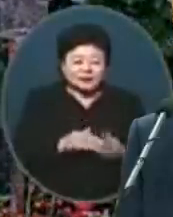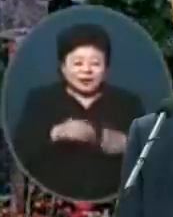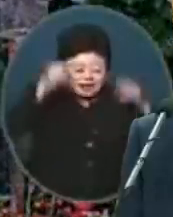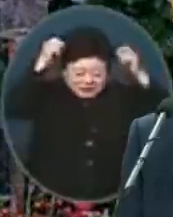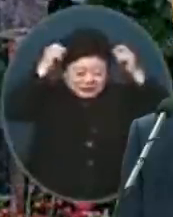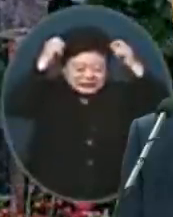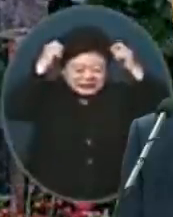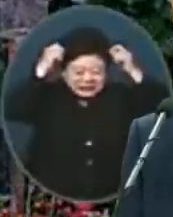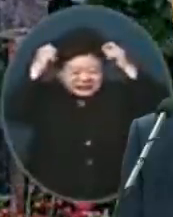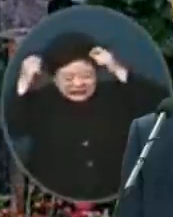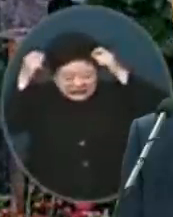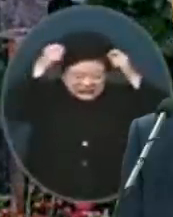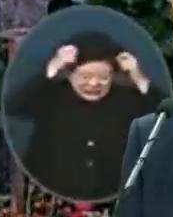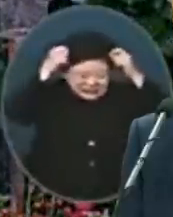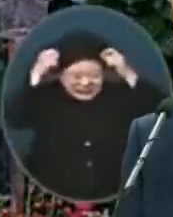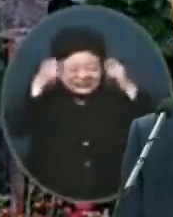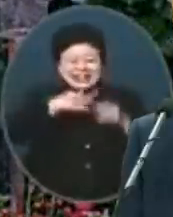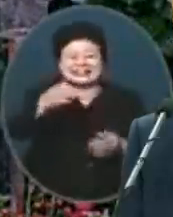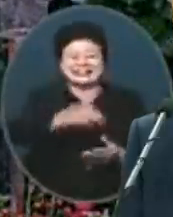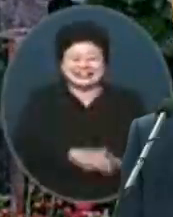부다리를 내려놓지 않은 것입니다.